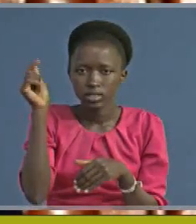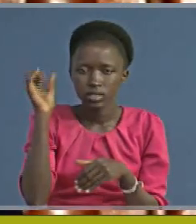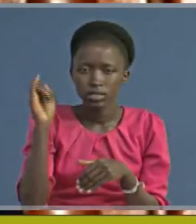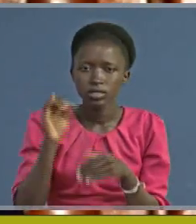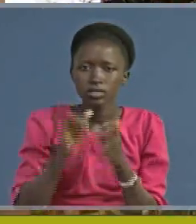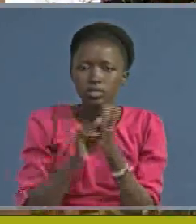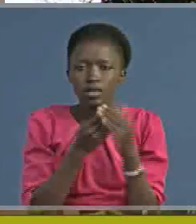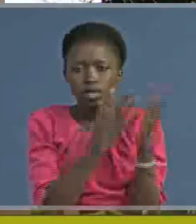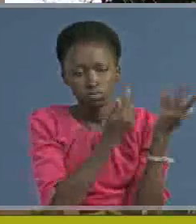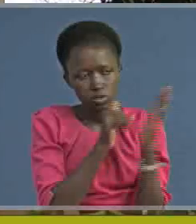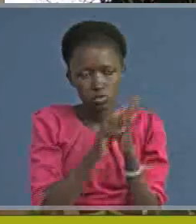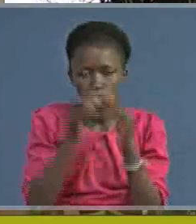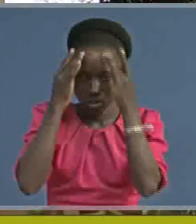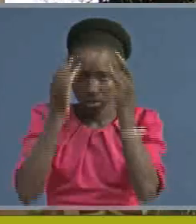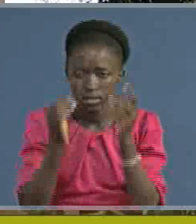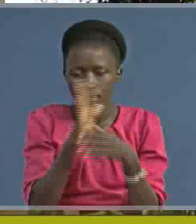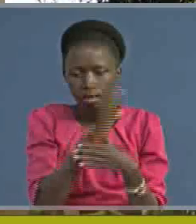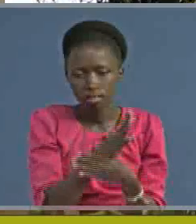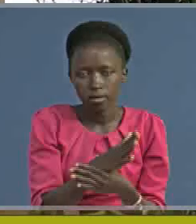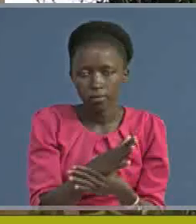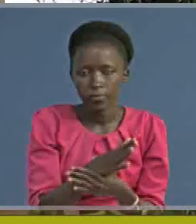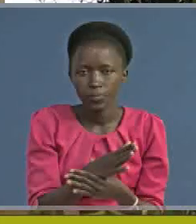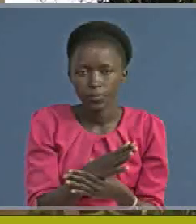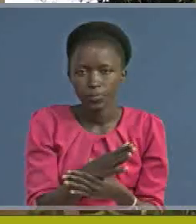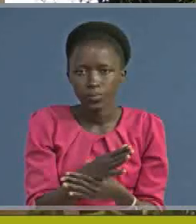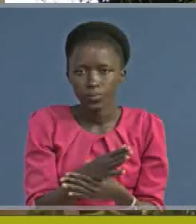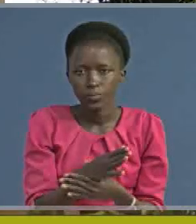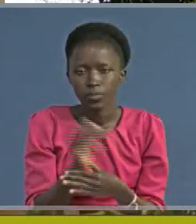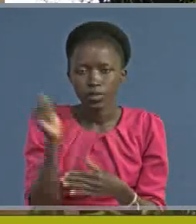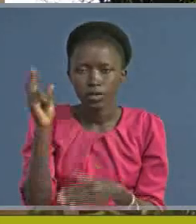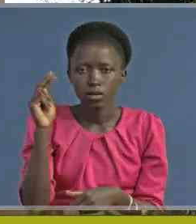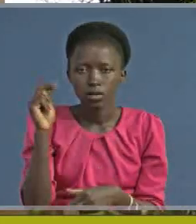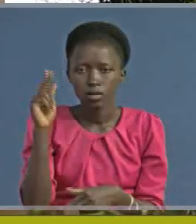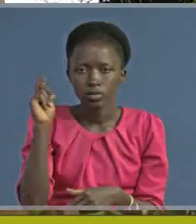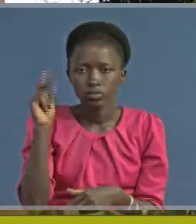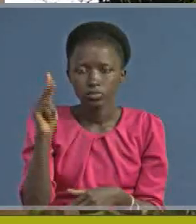anatarajiwa kutoa uamuzi wake siku ya Alhamisi. Anne, Mashariki KUTV.